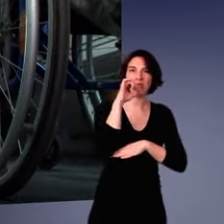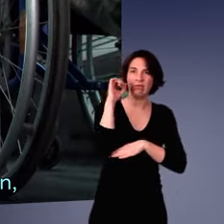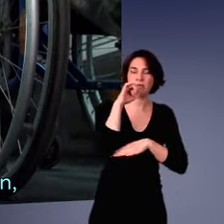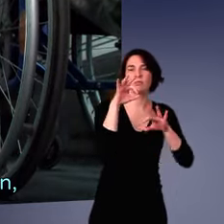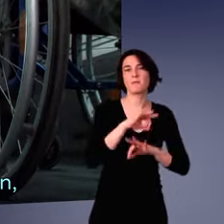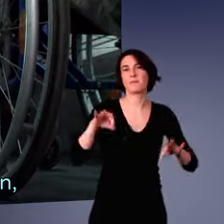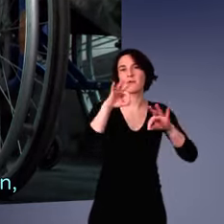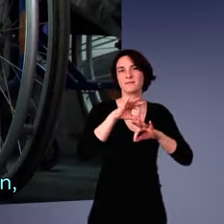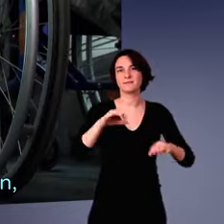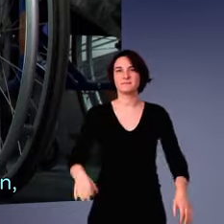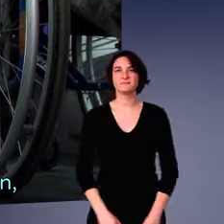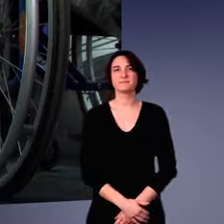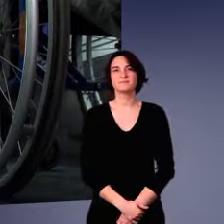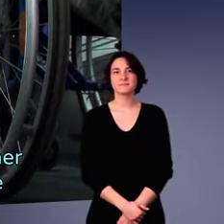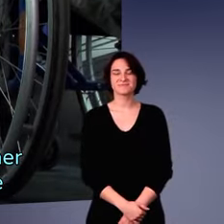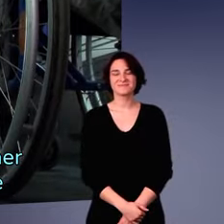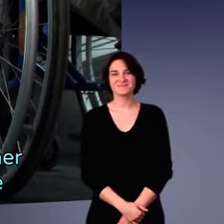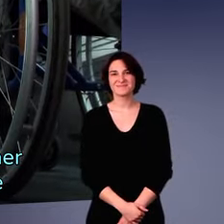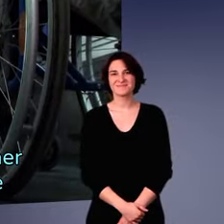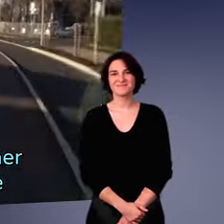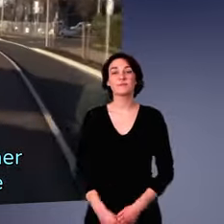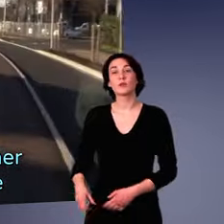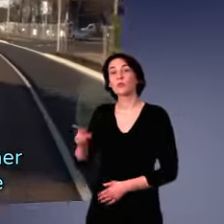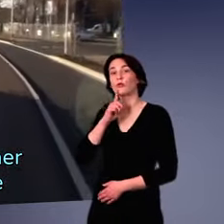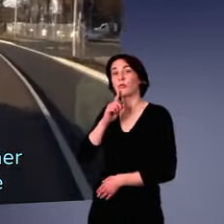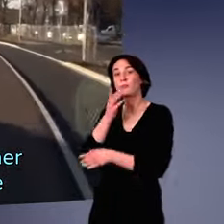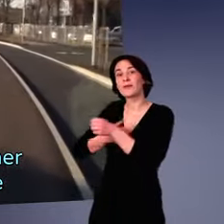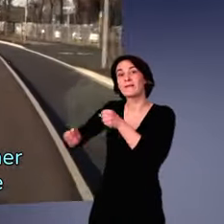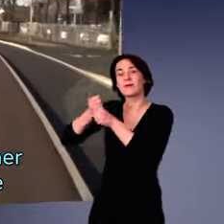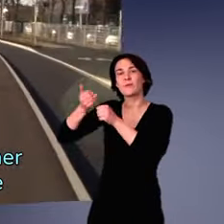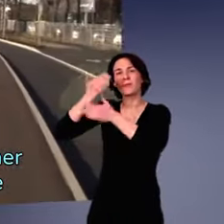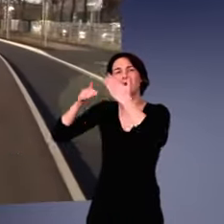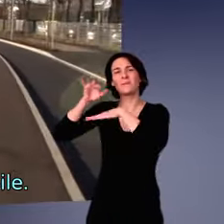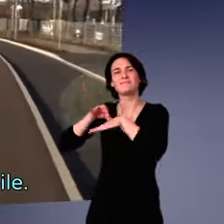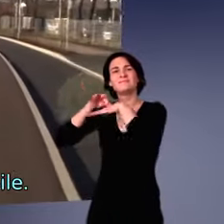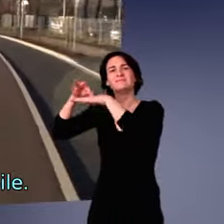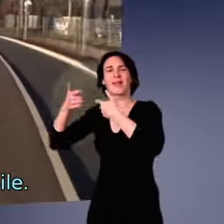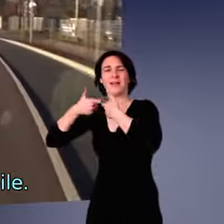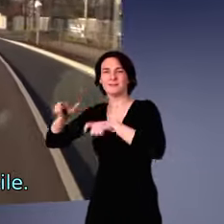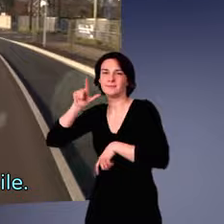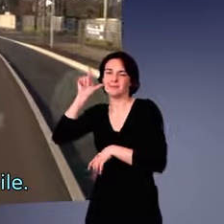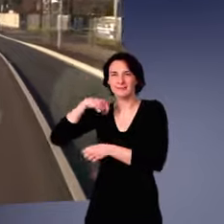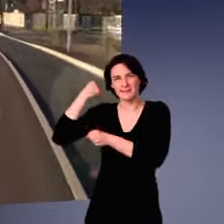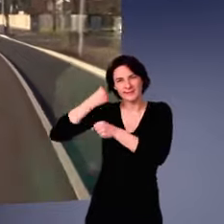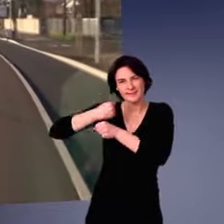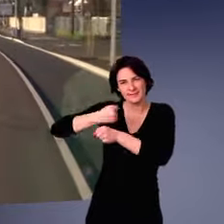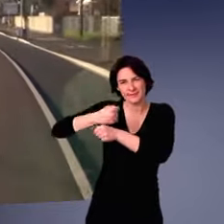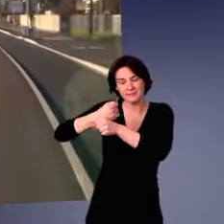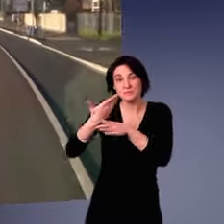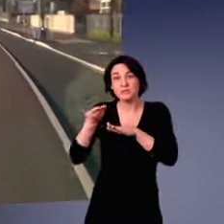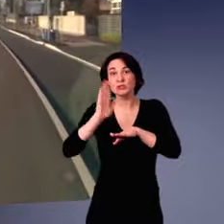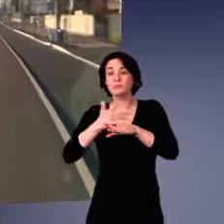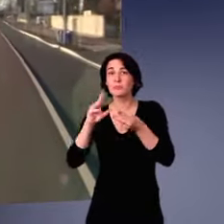à mobilité réduite ou non le bus n'ayant pas à freiner et accélérer sans cesse du fait du trafic automobile prochaine